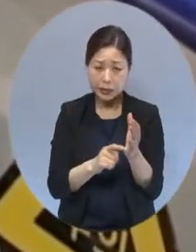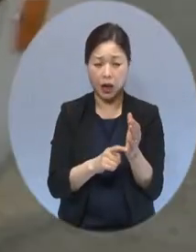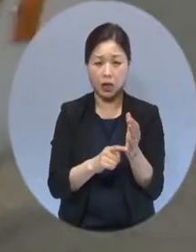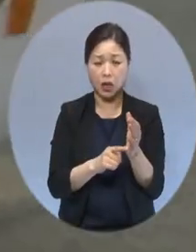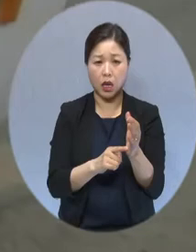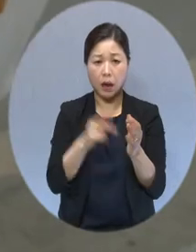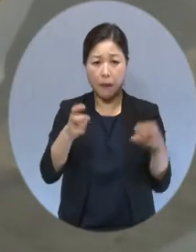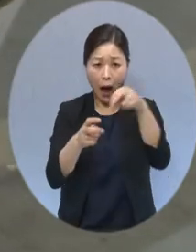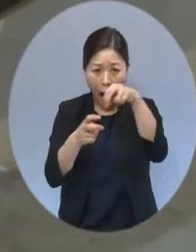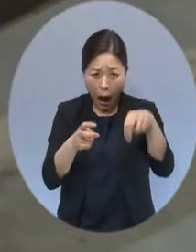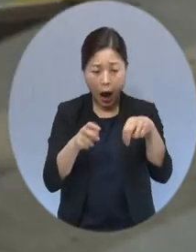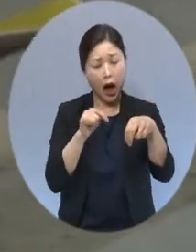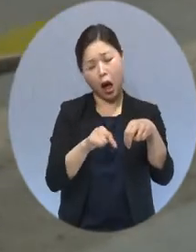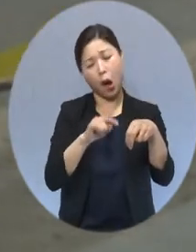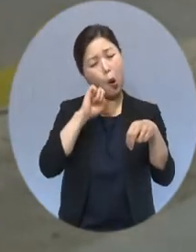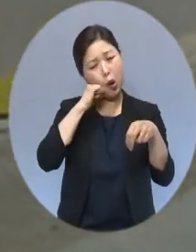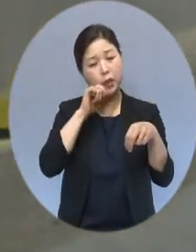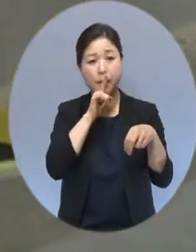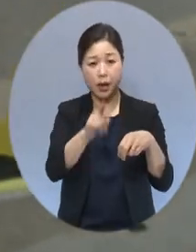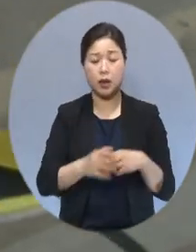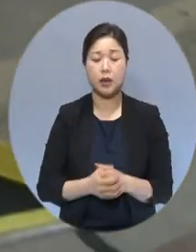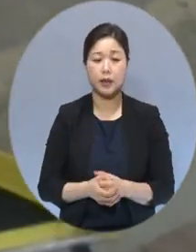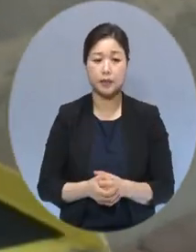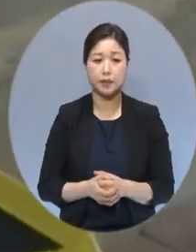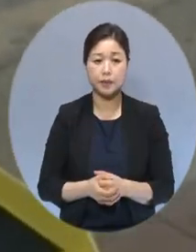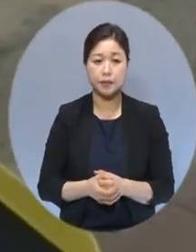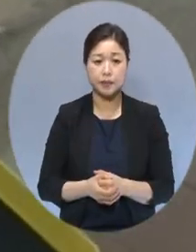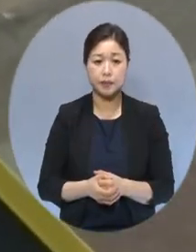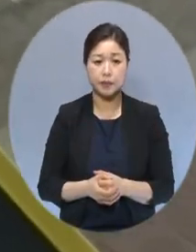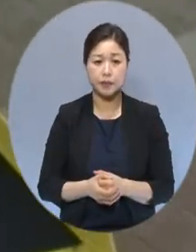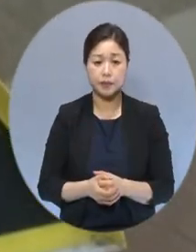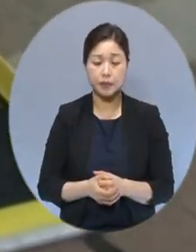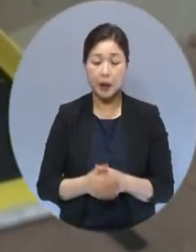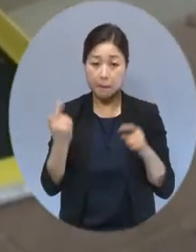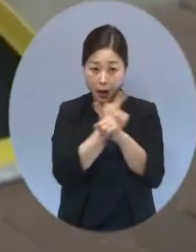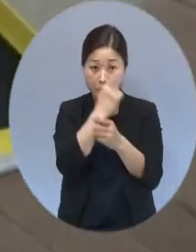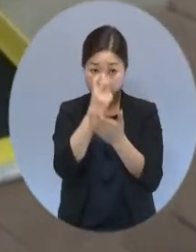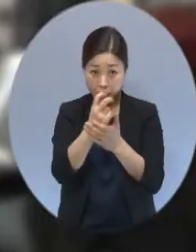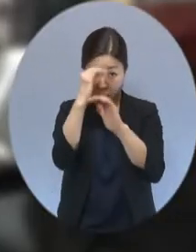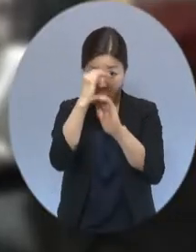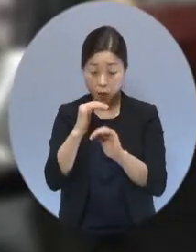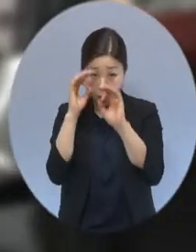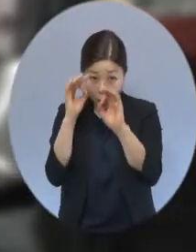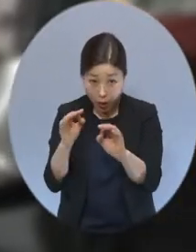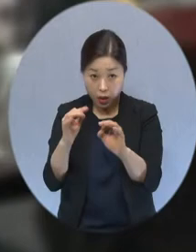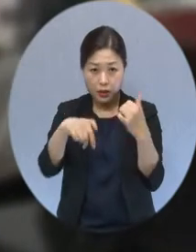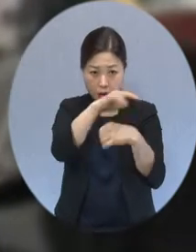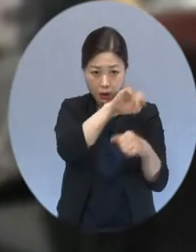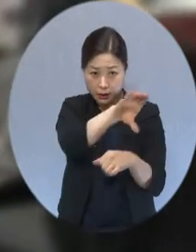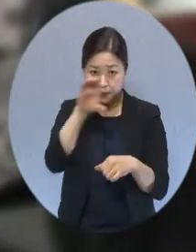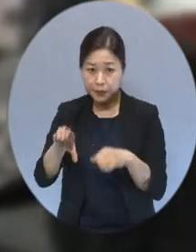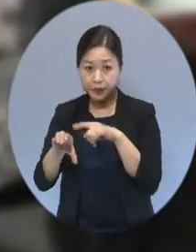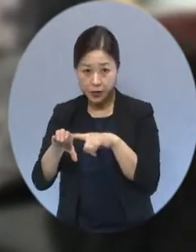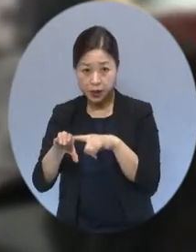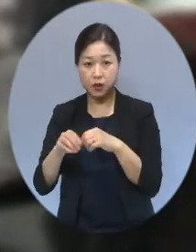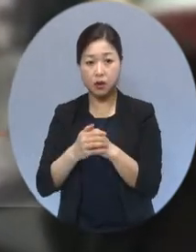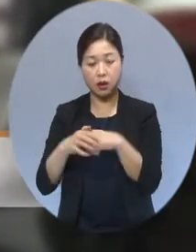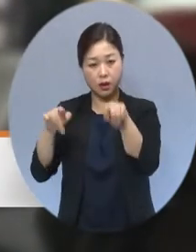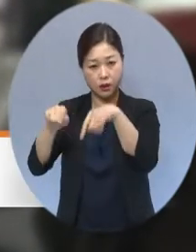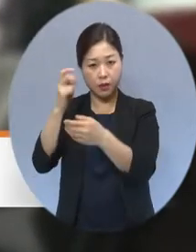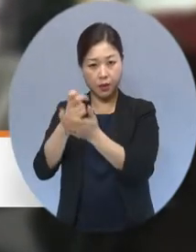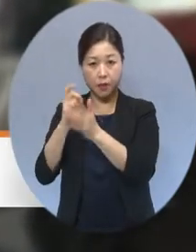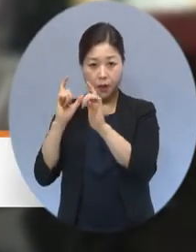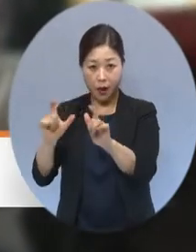어려움이 많다는 설명입니다 이에 개정안에서는 해당 문제를 반영해 행정안전부령 으로 성아는